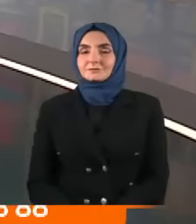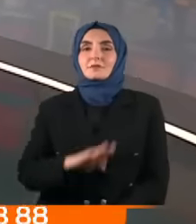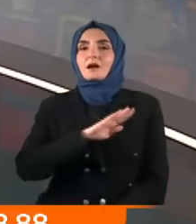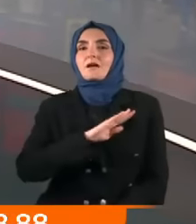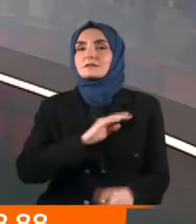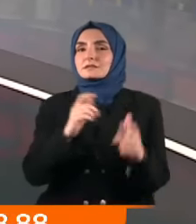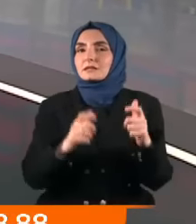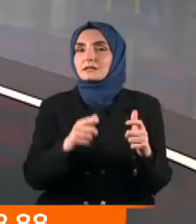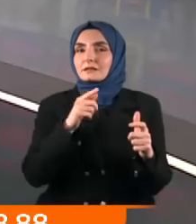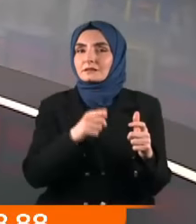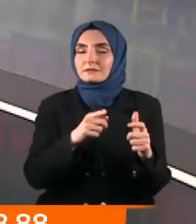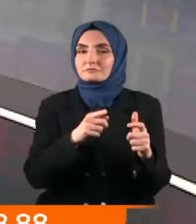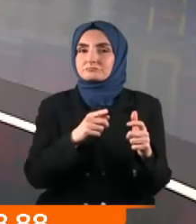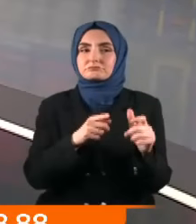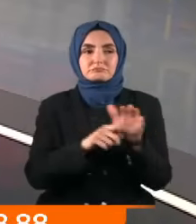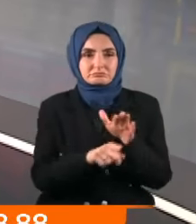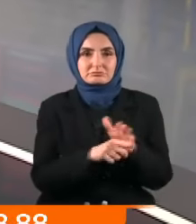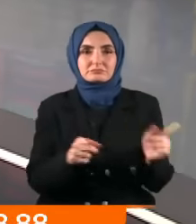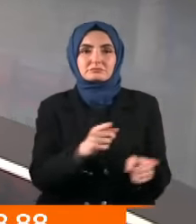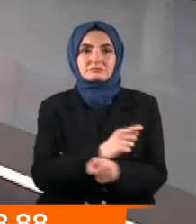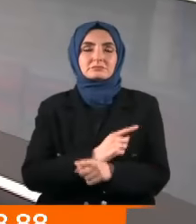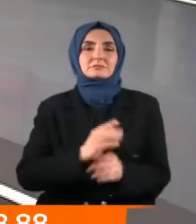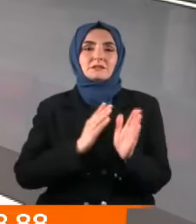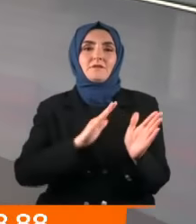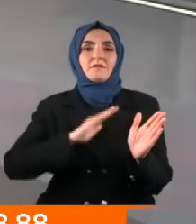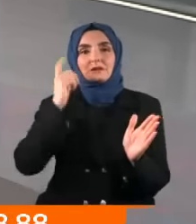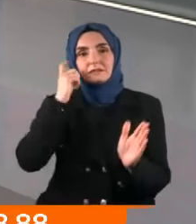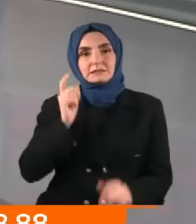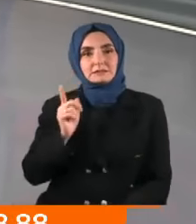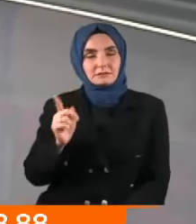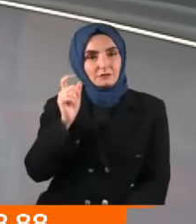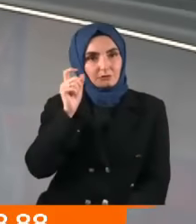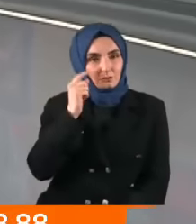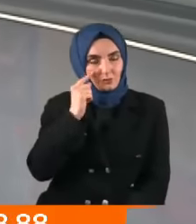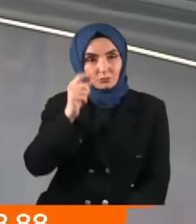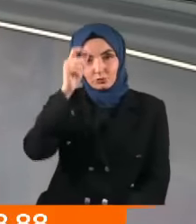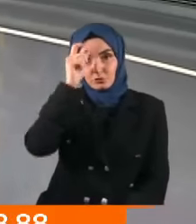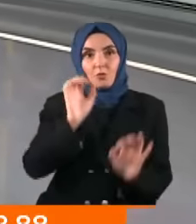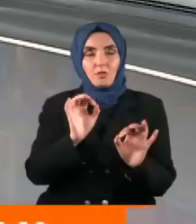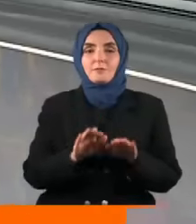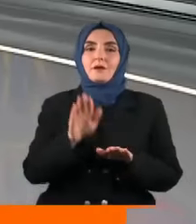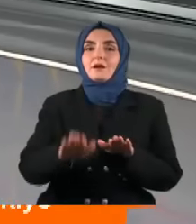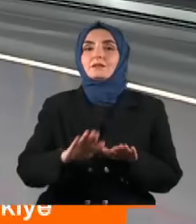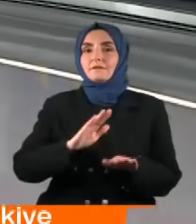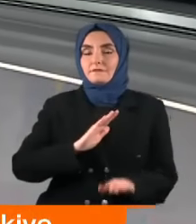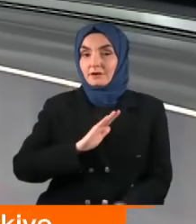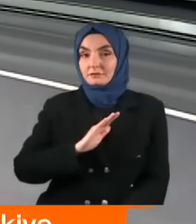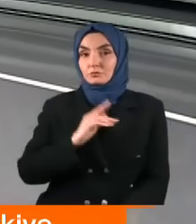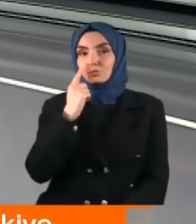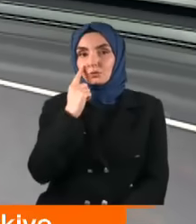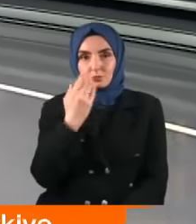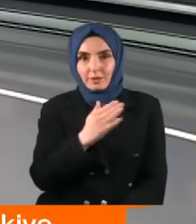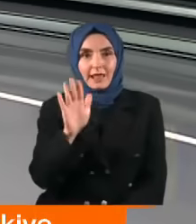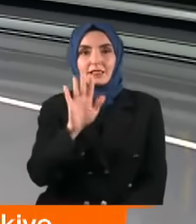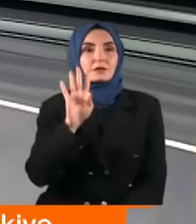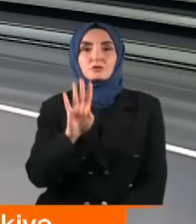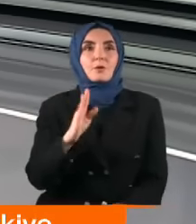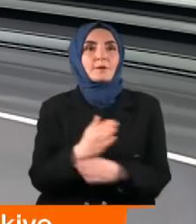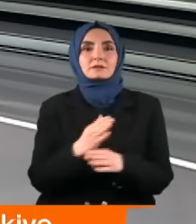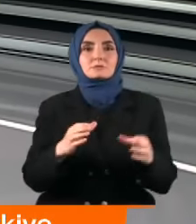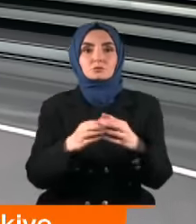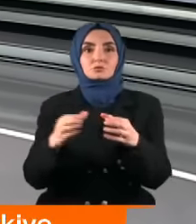Gazze'de katliamlarını sürdüren İsrail'e karşı Türkiye'den önemli bir adım geldi. Hükümet 54 ürün grubunda İsrail'e ihracatı yasakladı. Kısıtlamaları duyuran